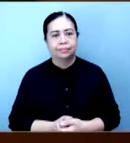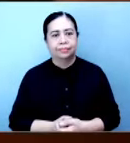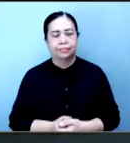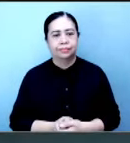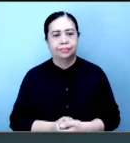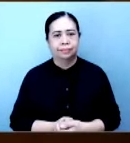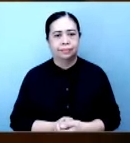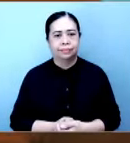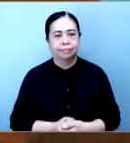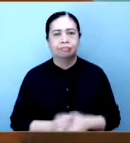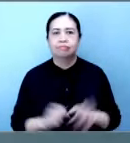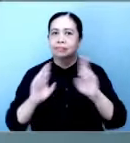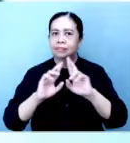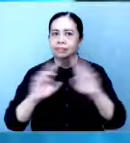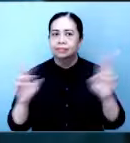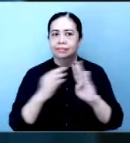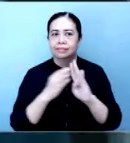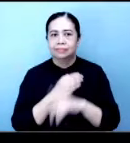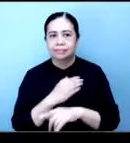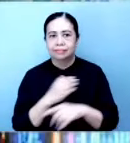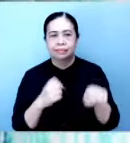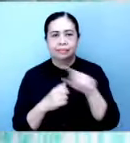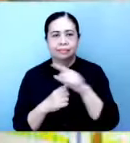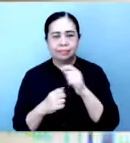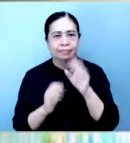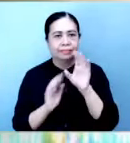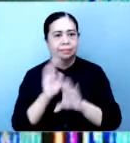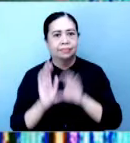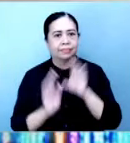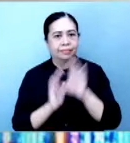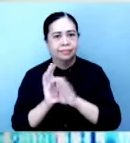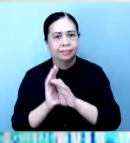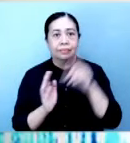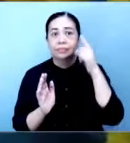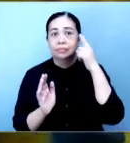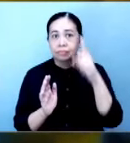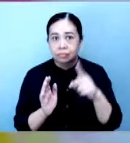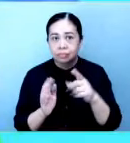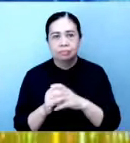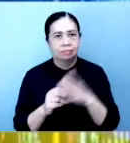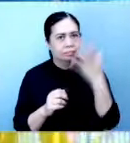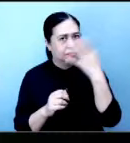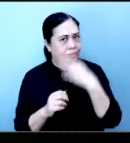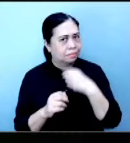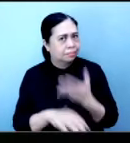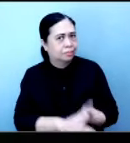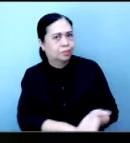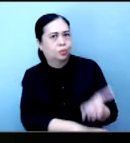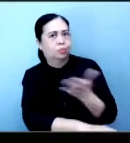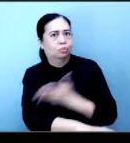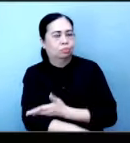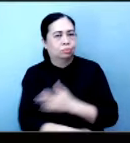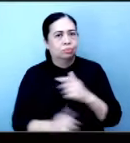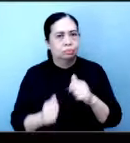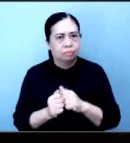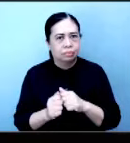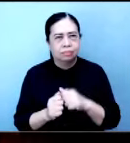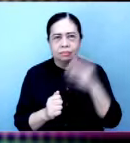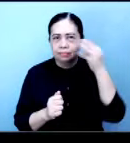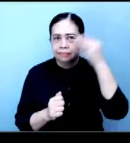All set na ang pagbabalik ng mga minahal nating karakter para sa pinabongga at mas pinatinding mystery